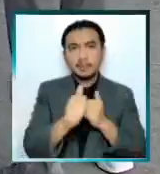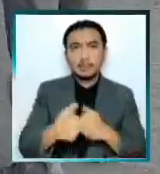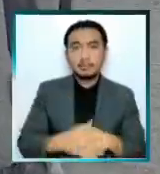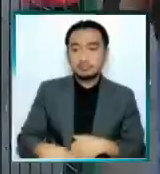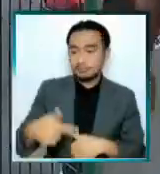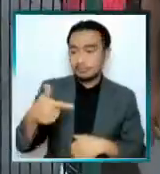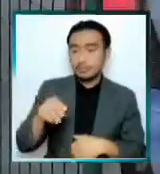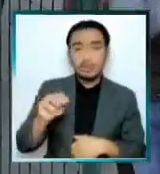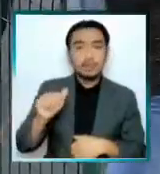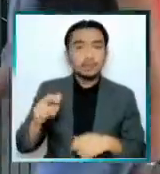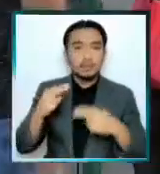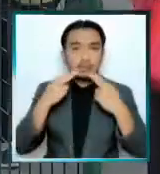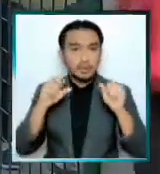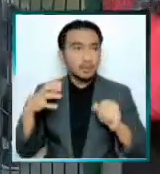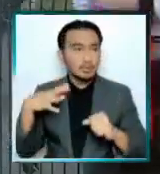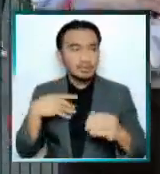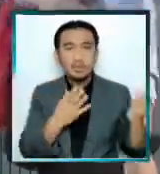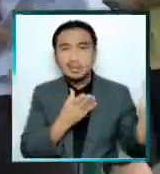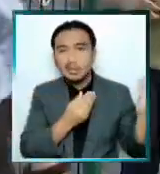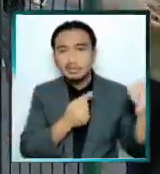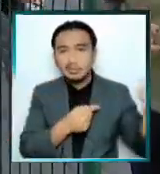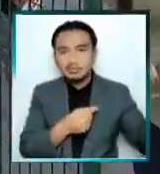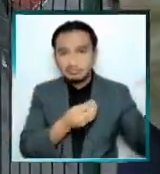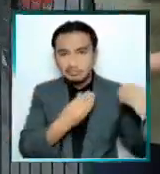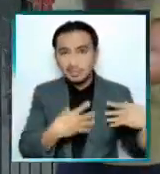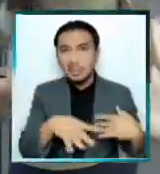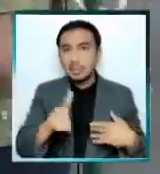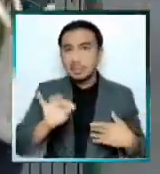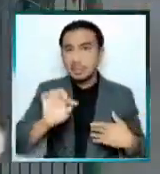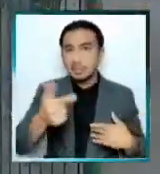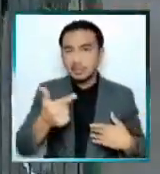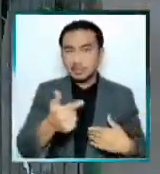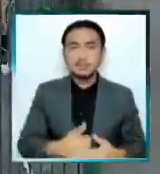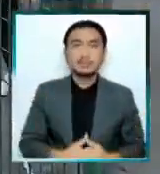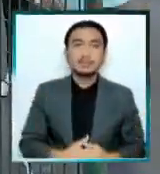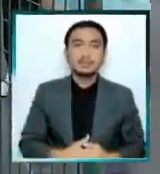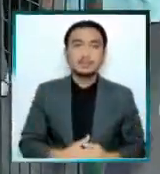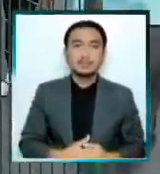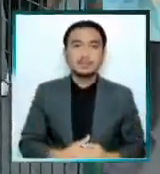ng pahayag ang DILG. Oscar Oida, GMA News.